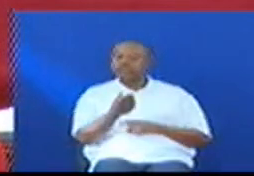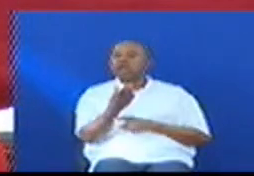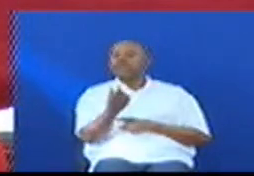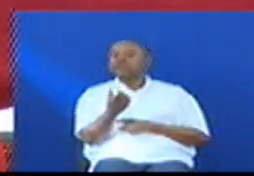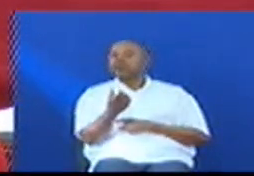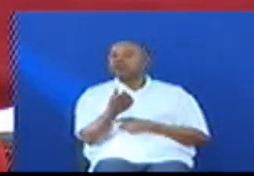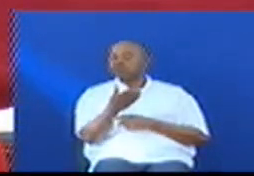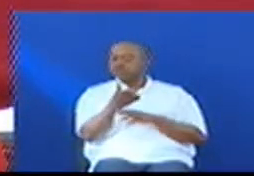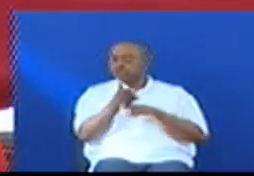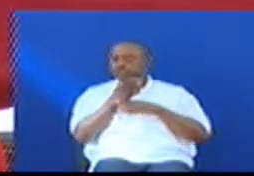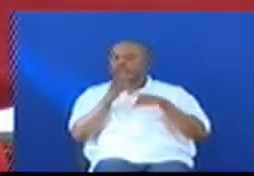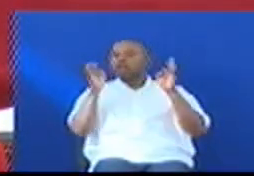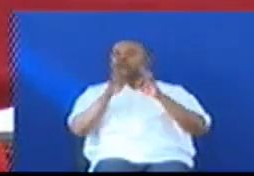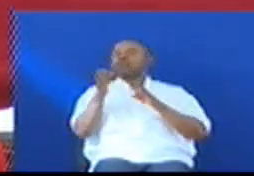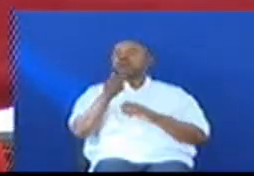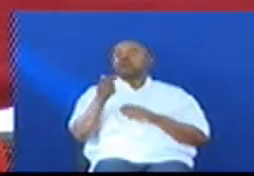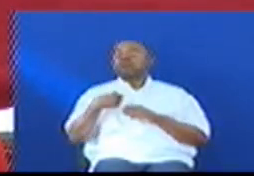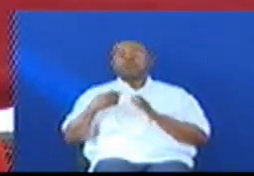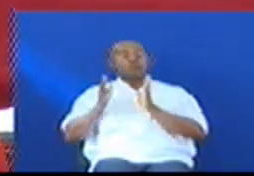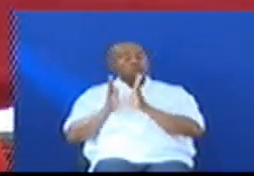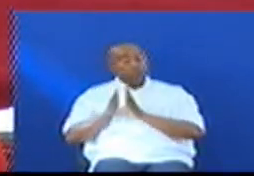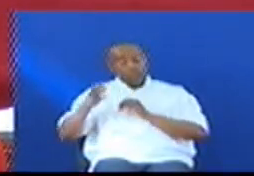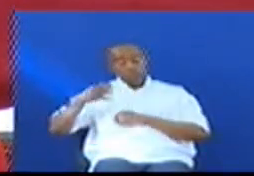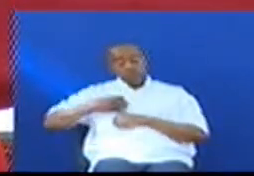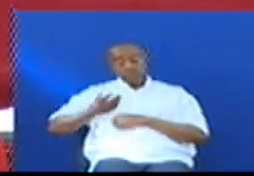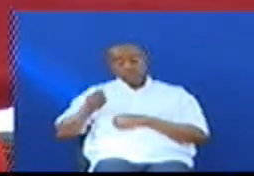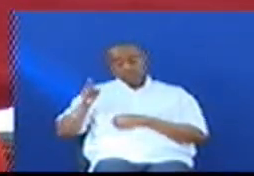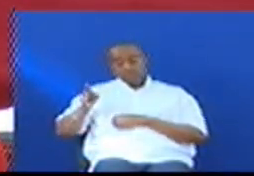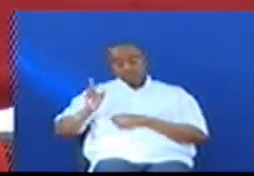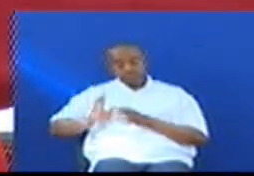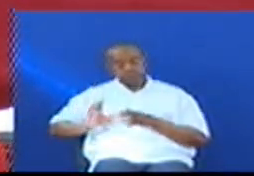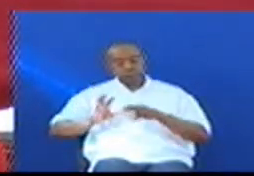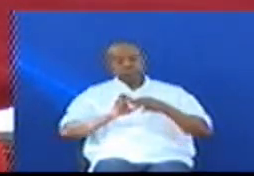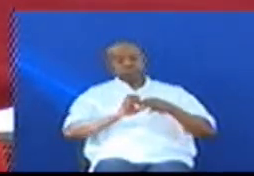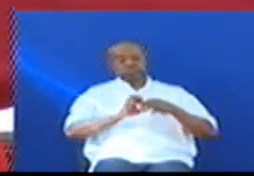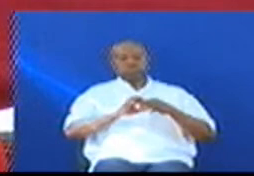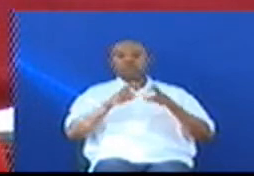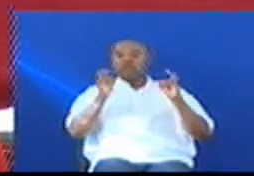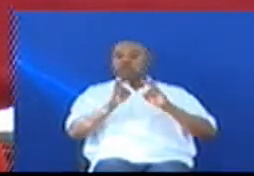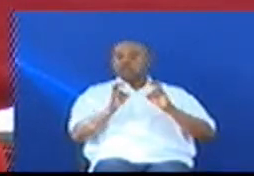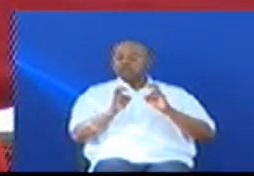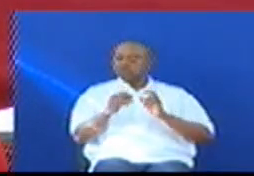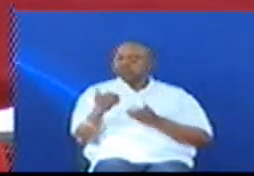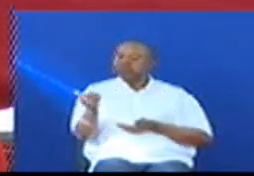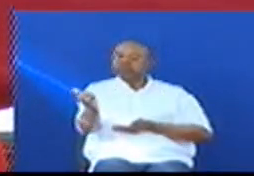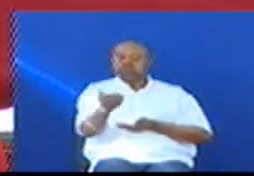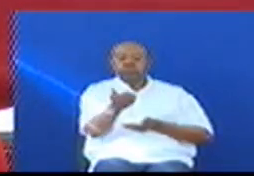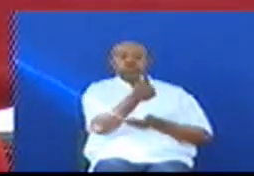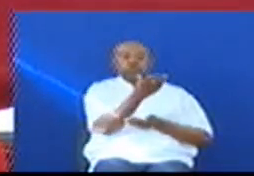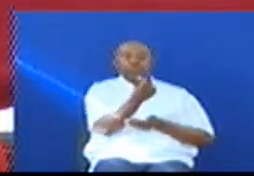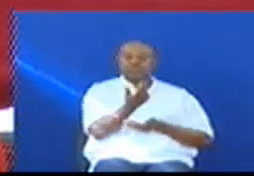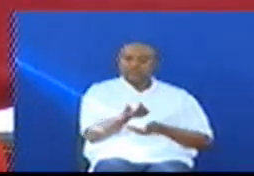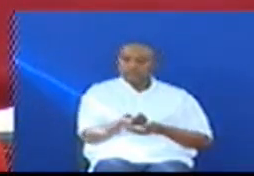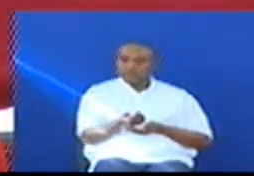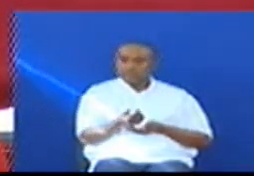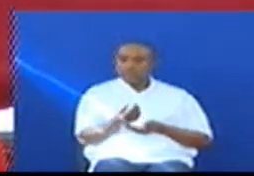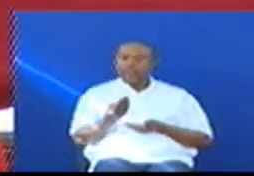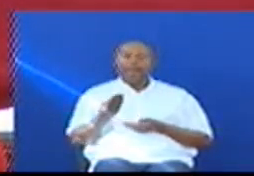wizara wasaidie na TANESCO na wizara ya fedha, tuwasaidie TANESCO kusanya madeni haya.